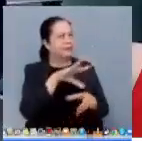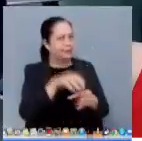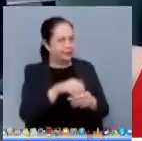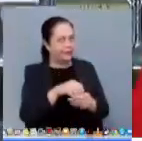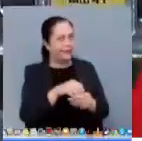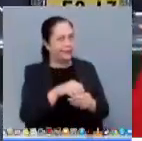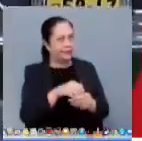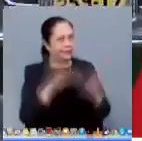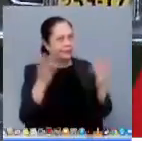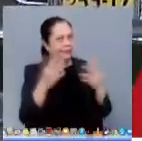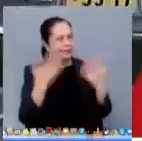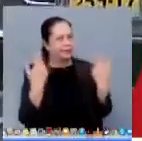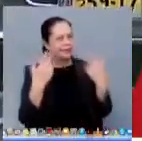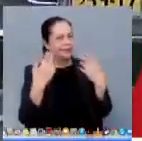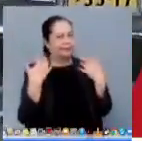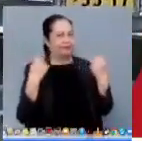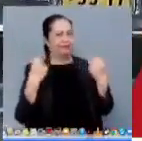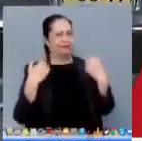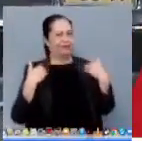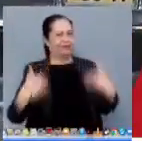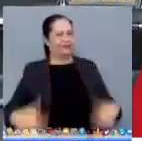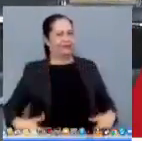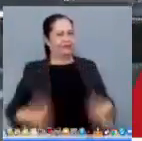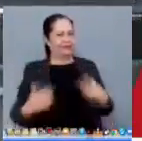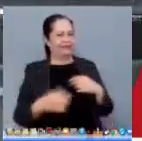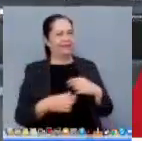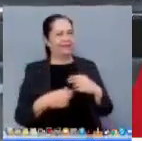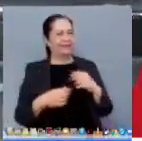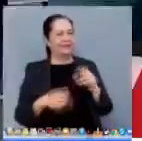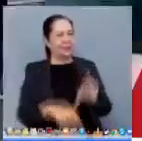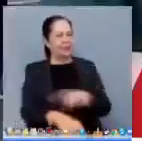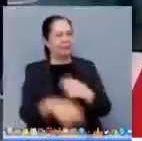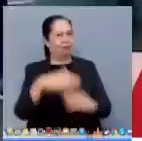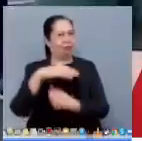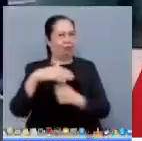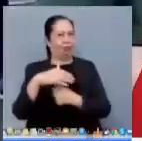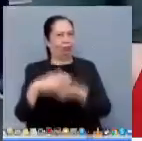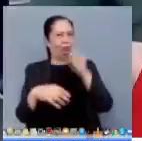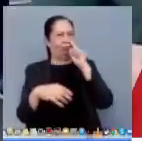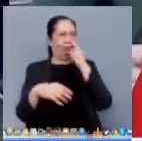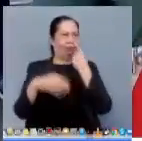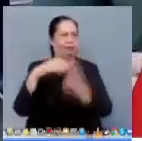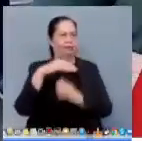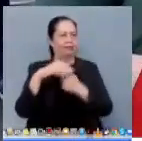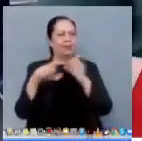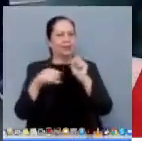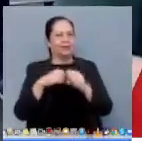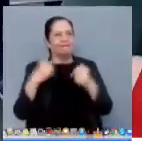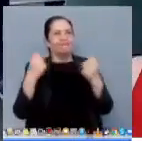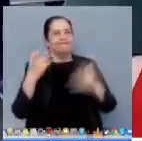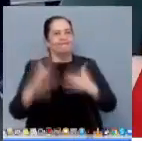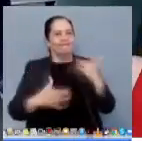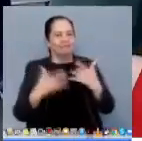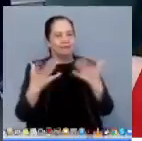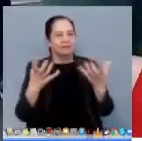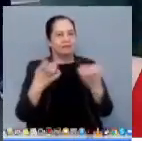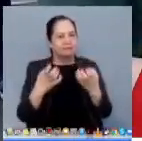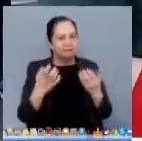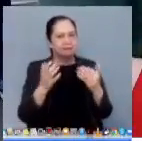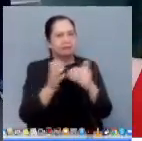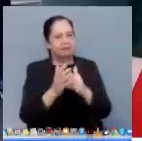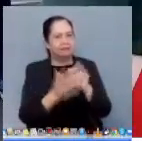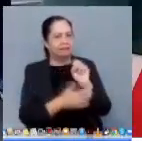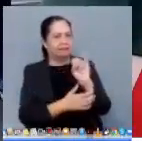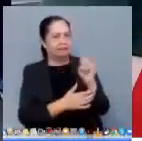and wellness, no? Kasi sa matagal na pagkakakulong sa kanilang mga tahanan. So, yun yung mga na-meet po natin na iba pang mga taga-San Juan kanina. Yun ang